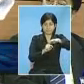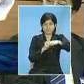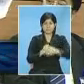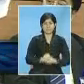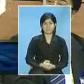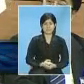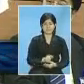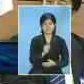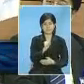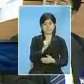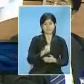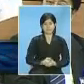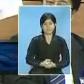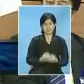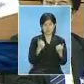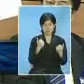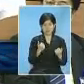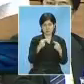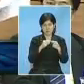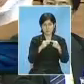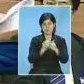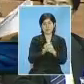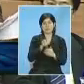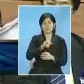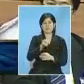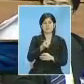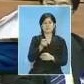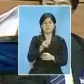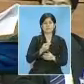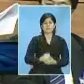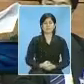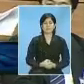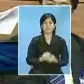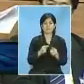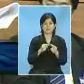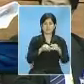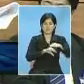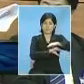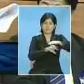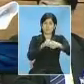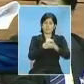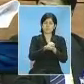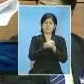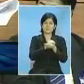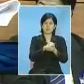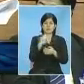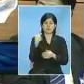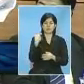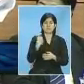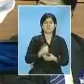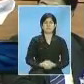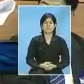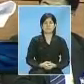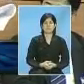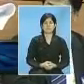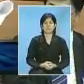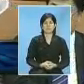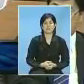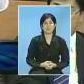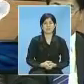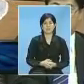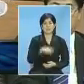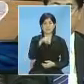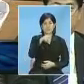ฮะมันถูกใช้แล้วเพื่อเพื่อการขนส่งมวลชนดังนั้นเี่นะครับพระ